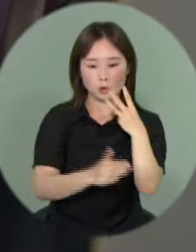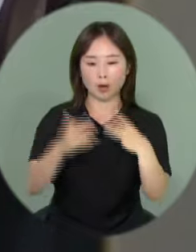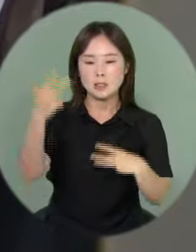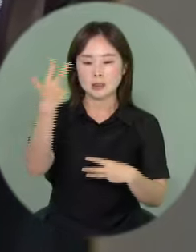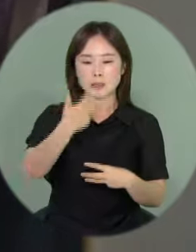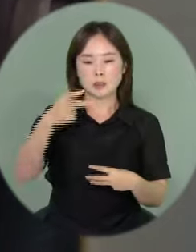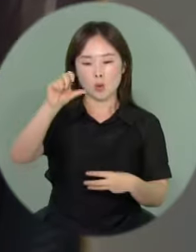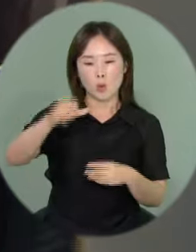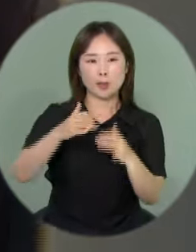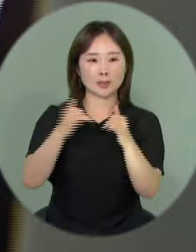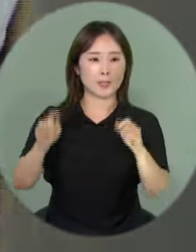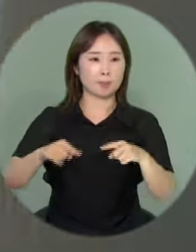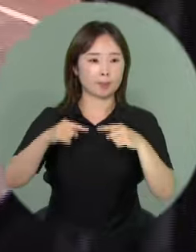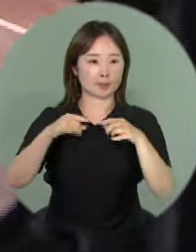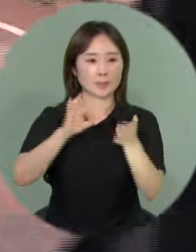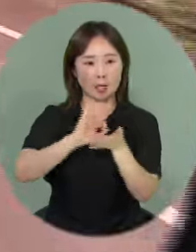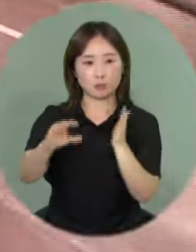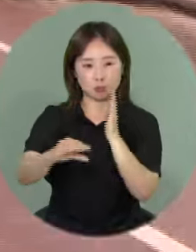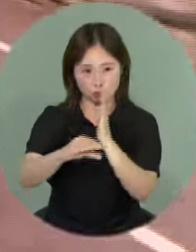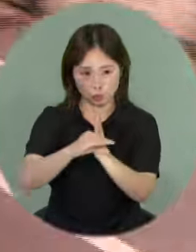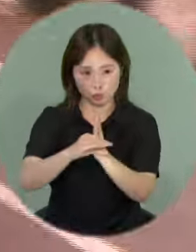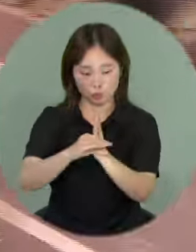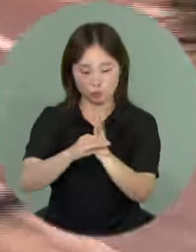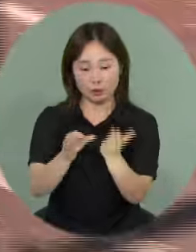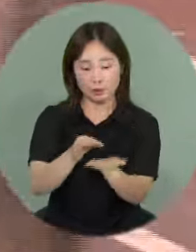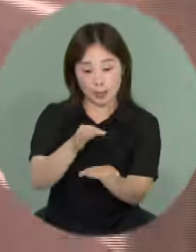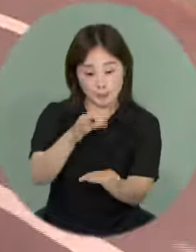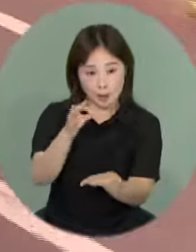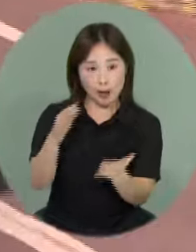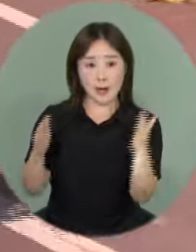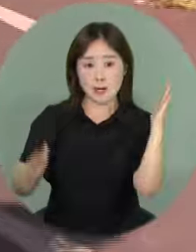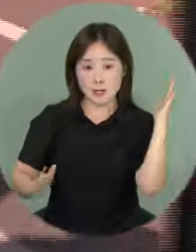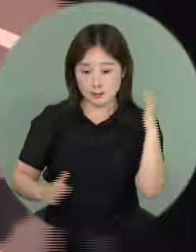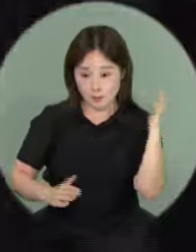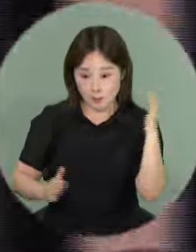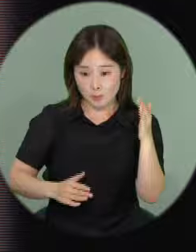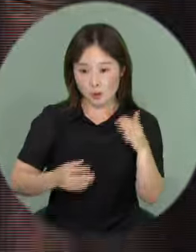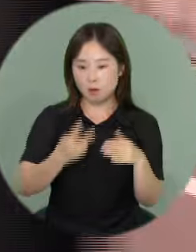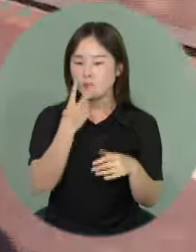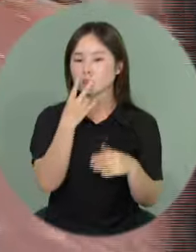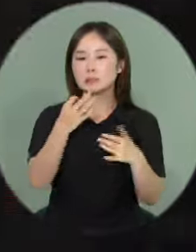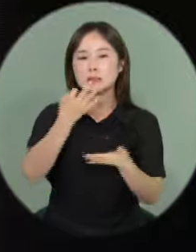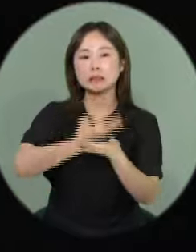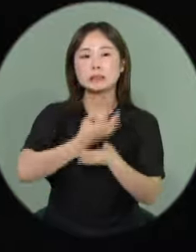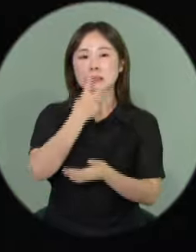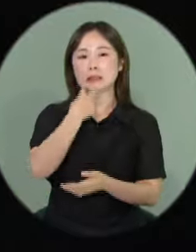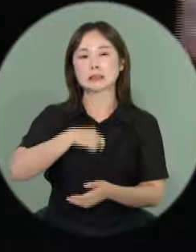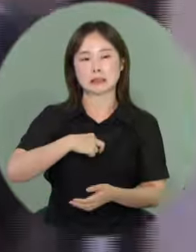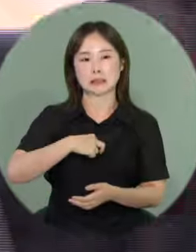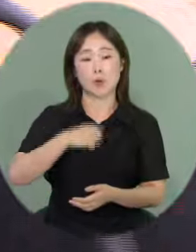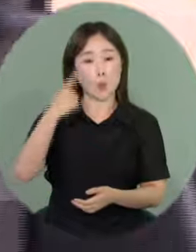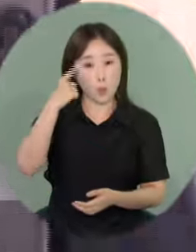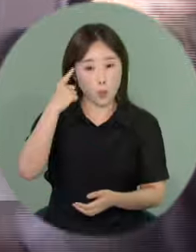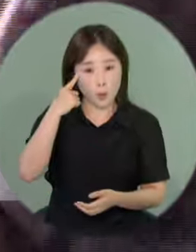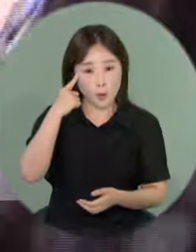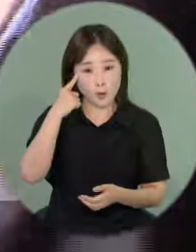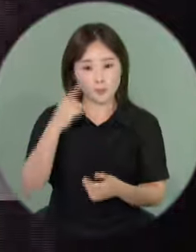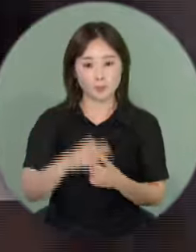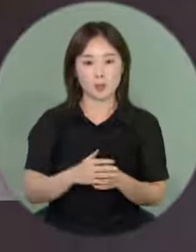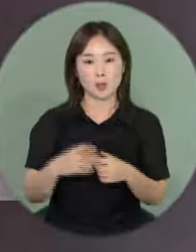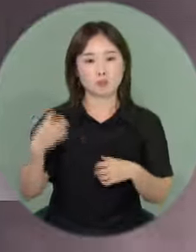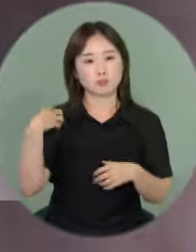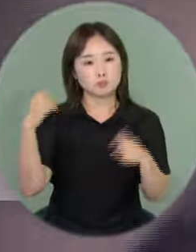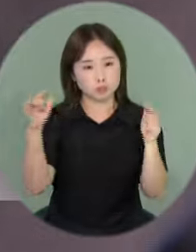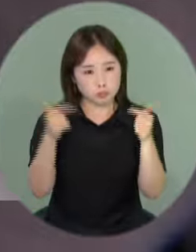이용했는데 전 고생이라면 두 번은 혜택을 본 셈입니다 교통비 부담을 드러낸 학생과 학부모는